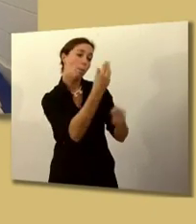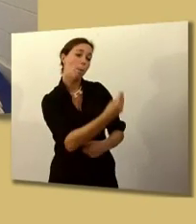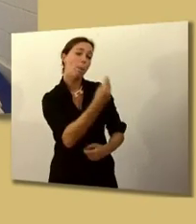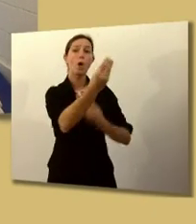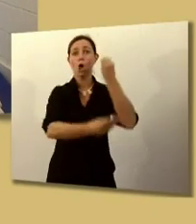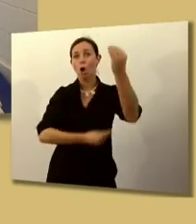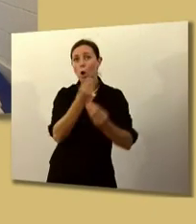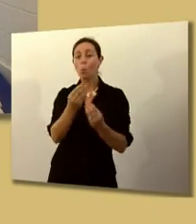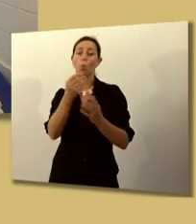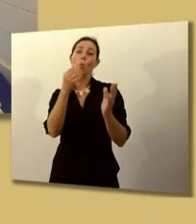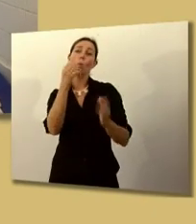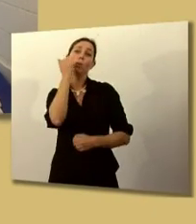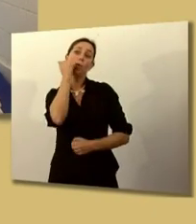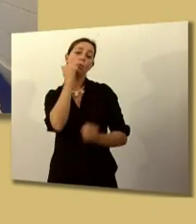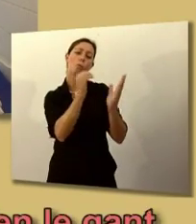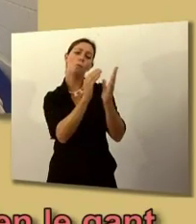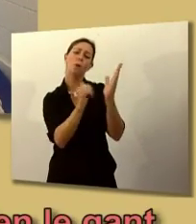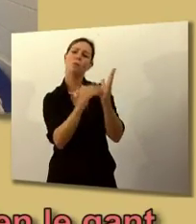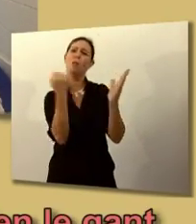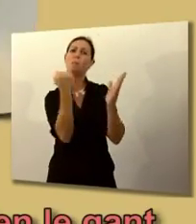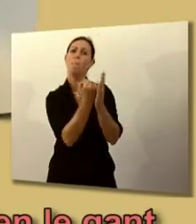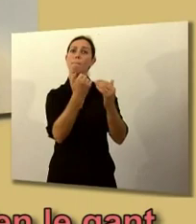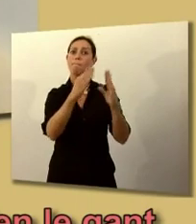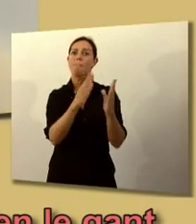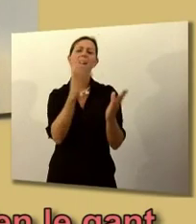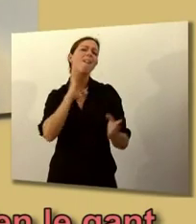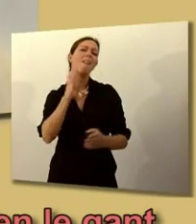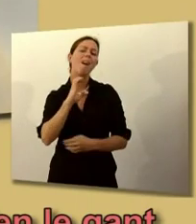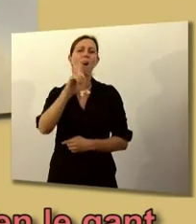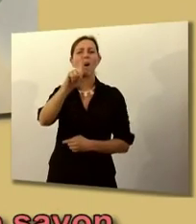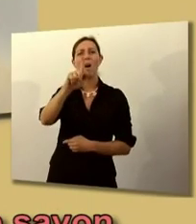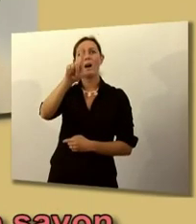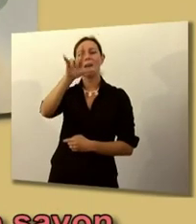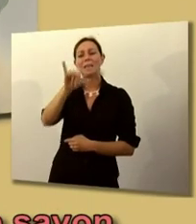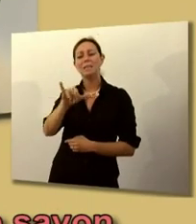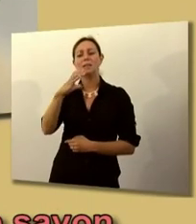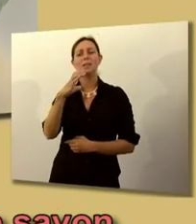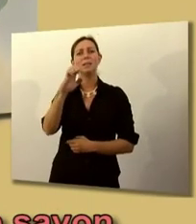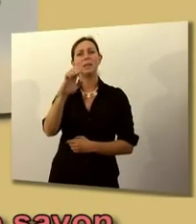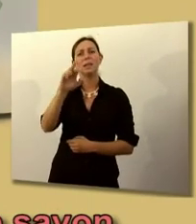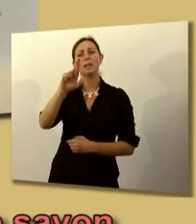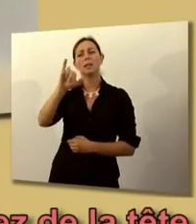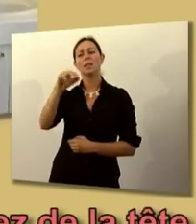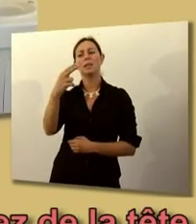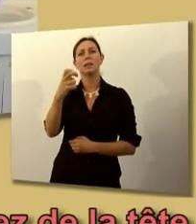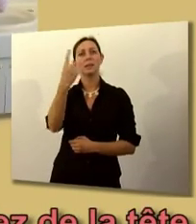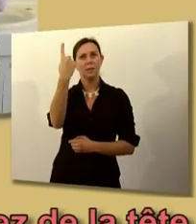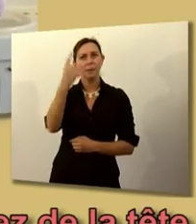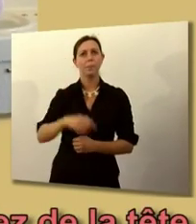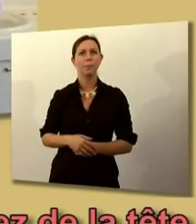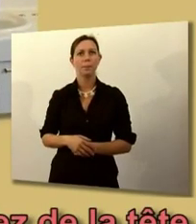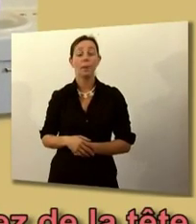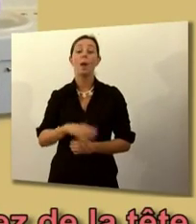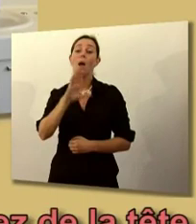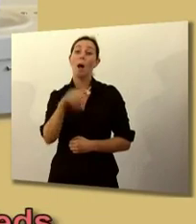savon n'importe. D'accord? Voilà. Vous mettez bien, et vous mettez du savon dessus, et vous commencez de